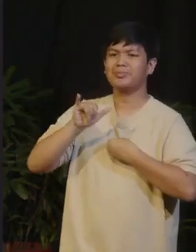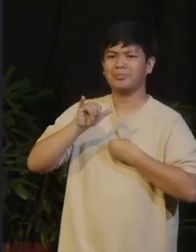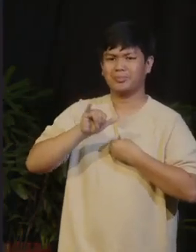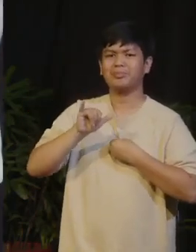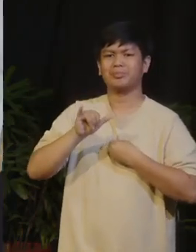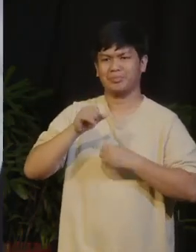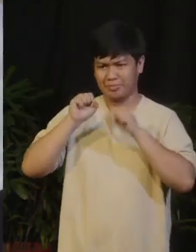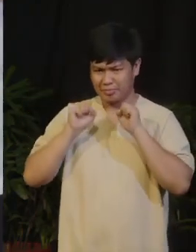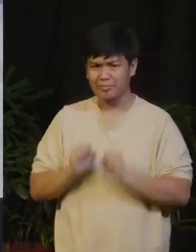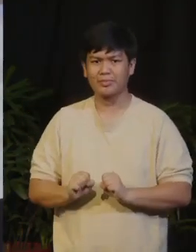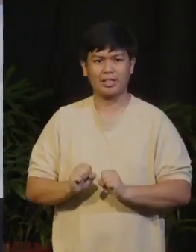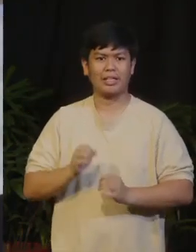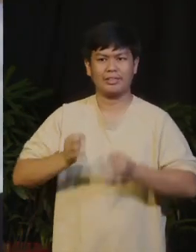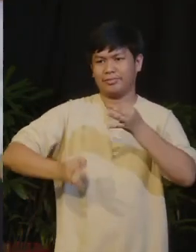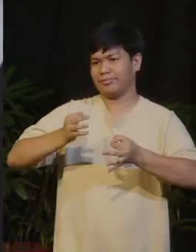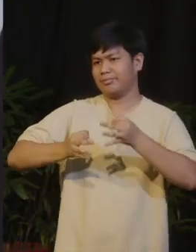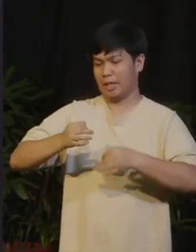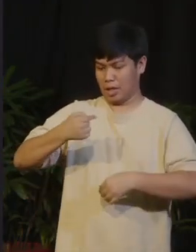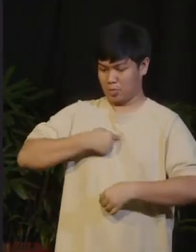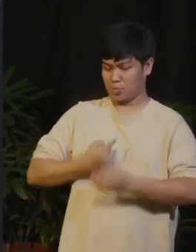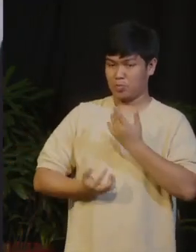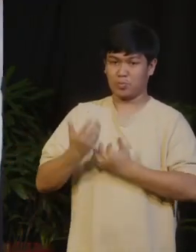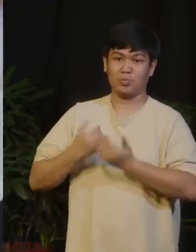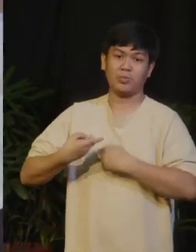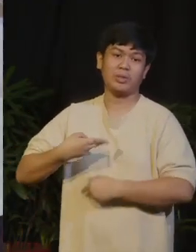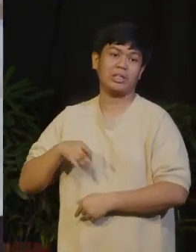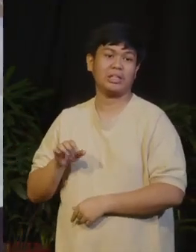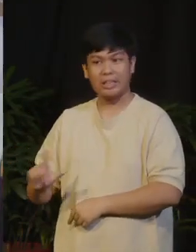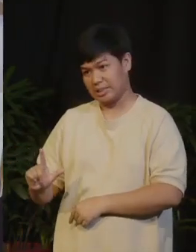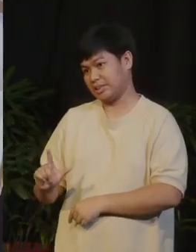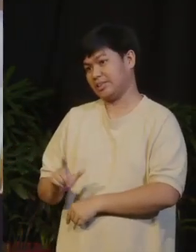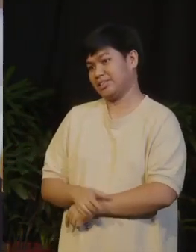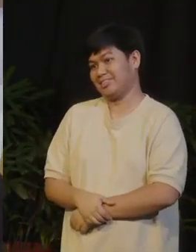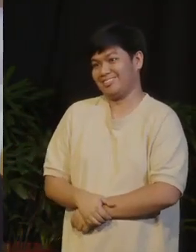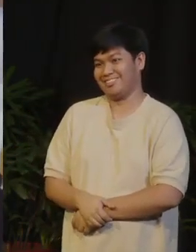pwedeng magbalik sa inyo niyan. At ang mas nakakatakot,